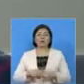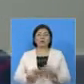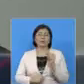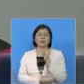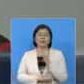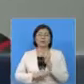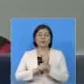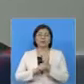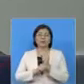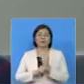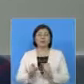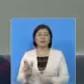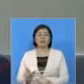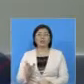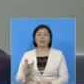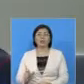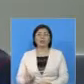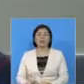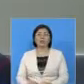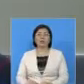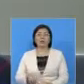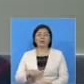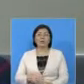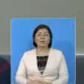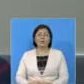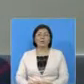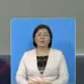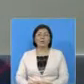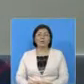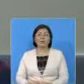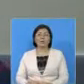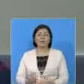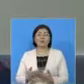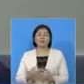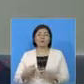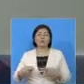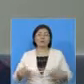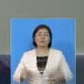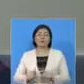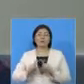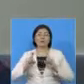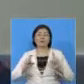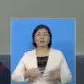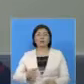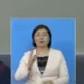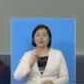жасап жатқан адамдар енді мына көп жерге барсаңыз, айлықтың аздығынан мекемеден мына